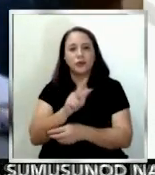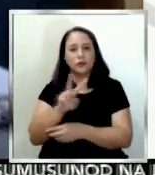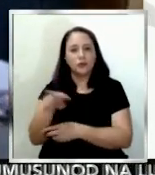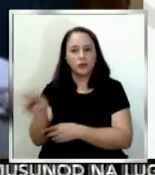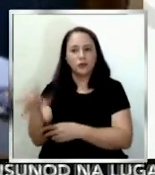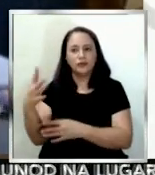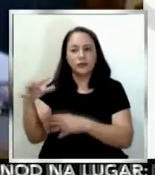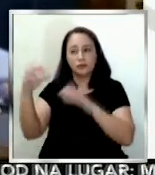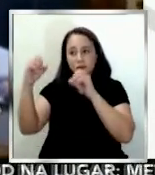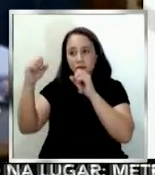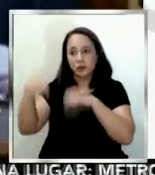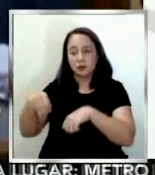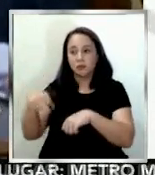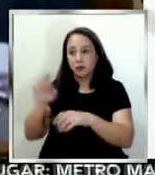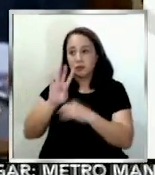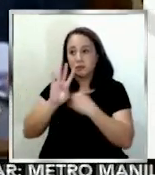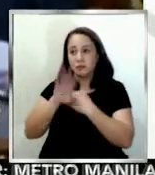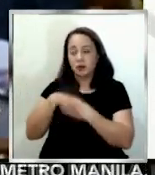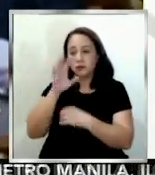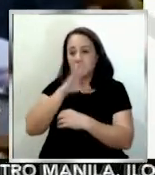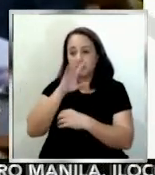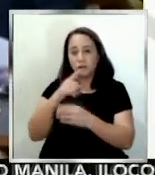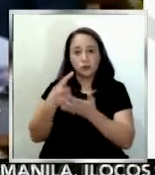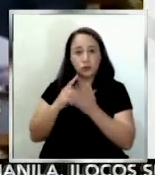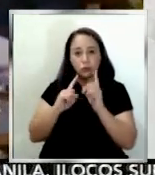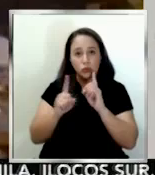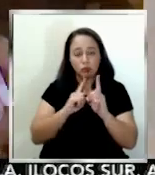siyang bumalik sa Cebu para kausapin ang mga Cebuano